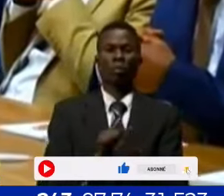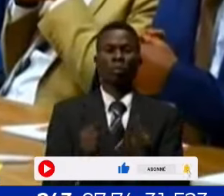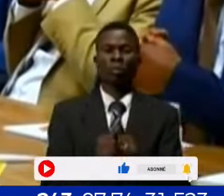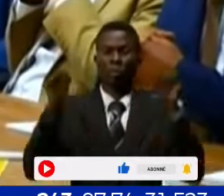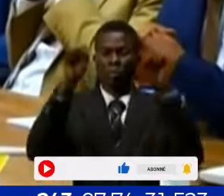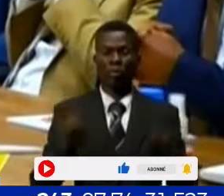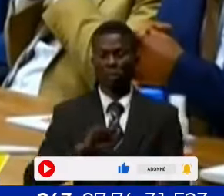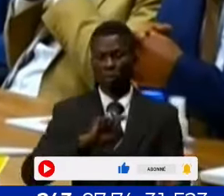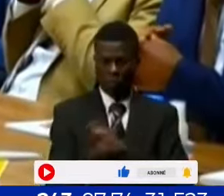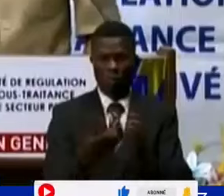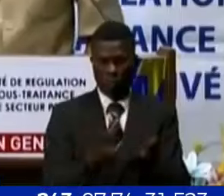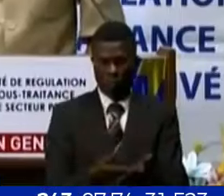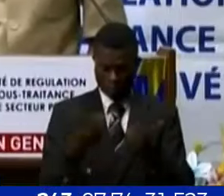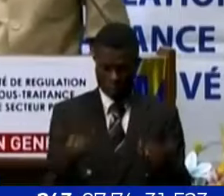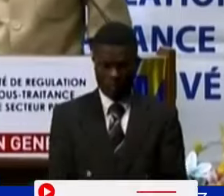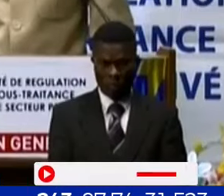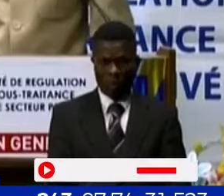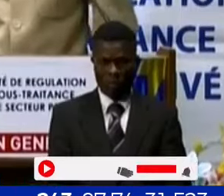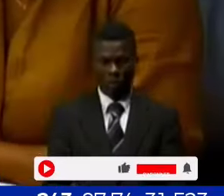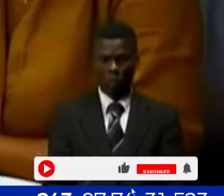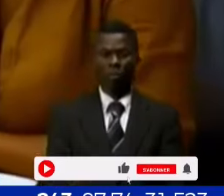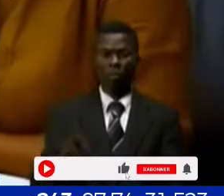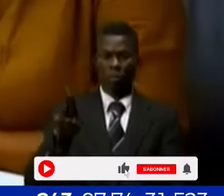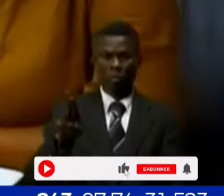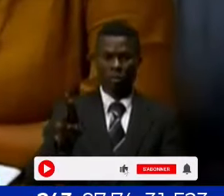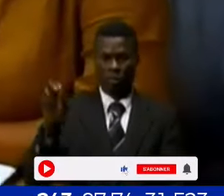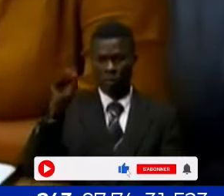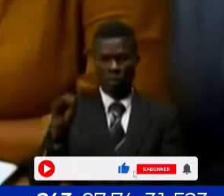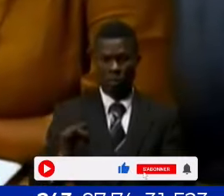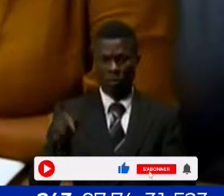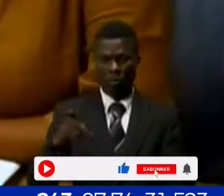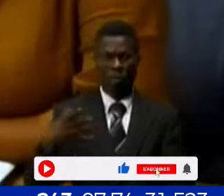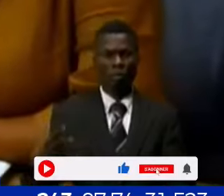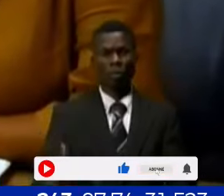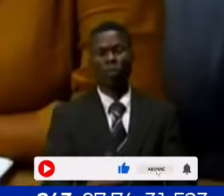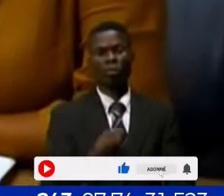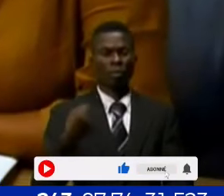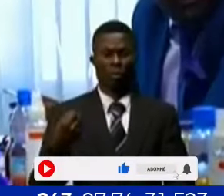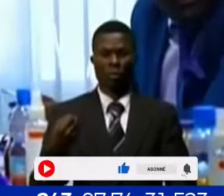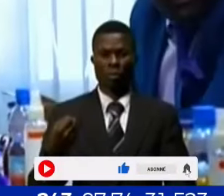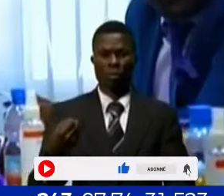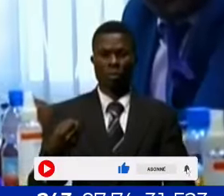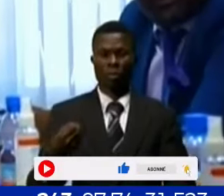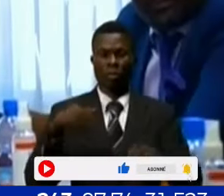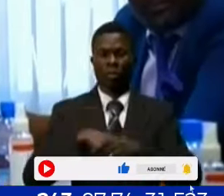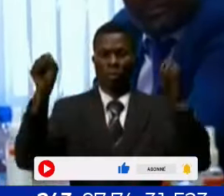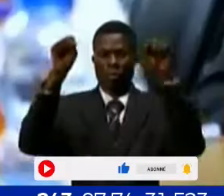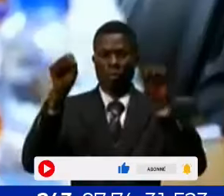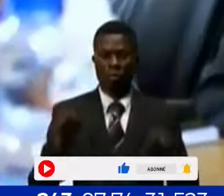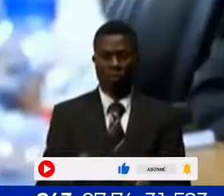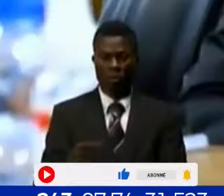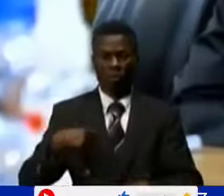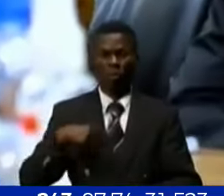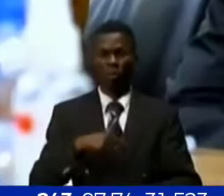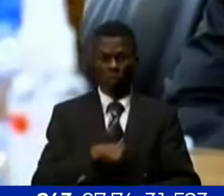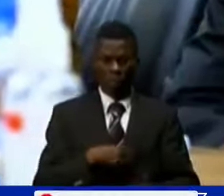système. Et ici, chez nous, au niveau de la RSP, nous allons retirer TCFF dans le système de la RSP,